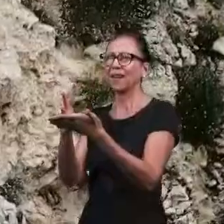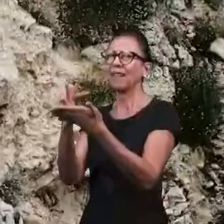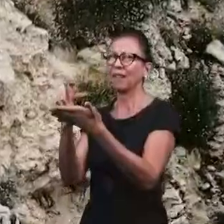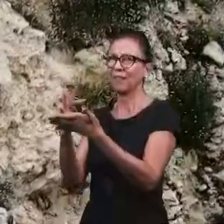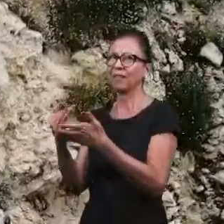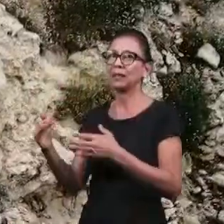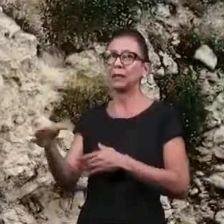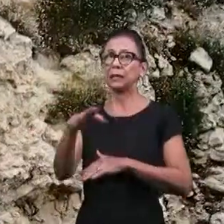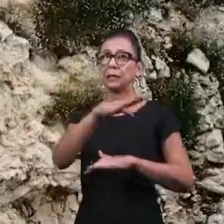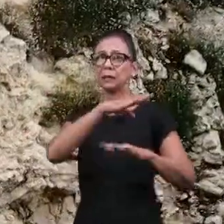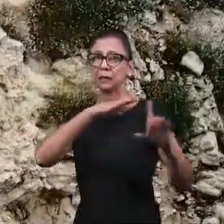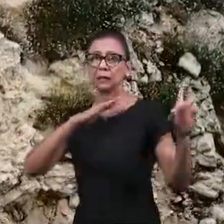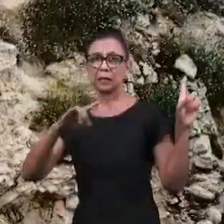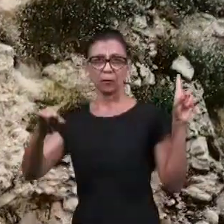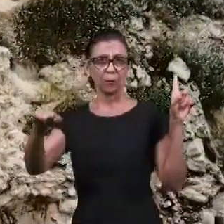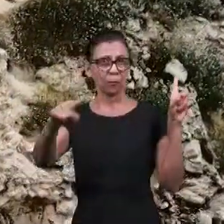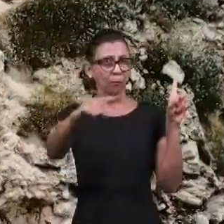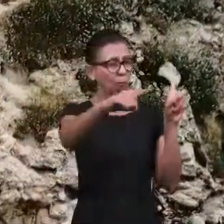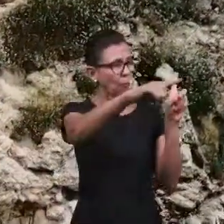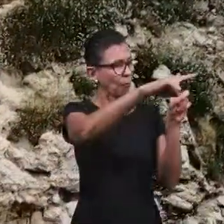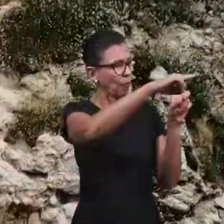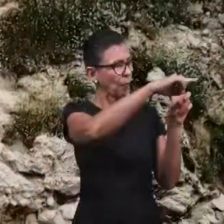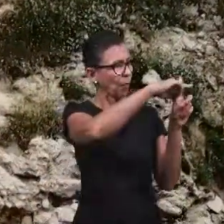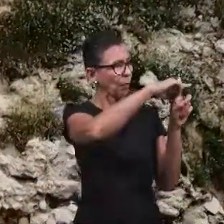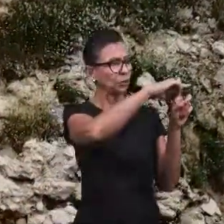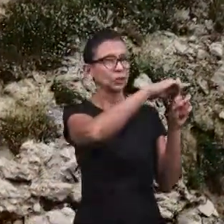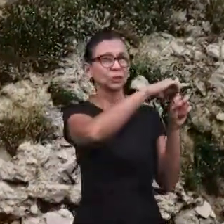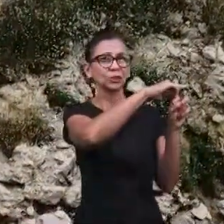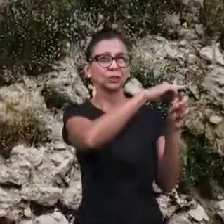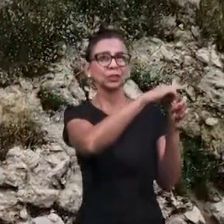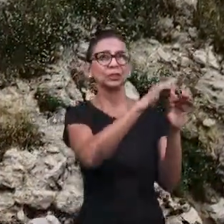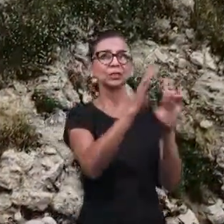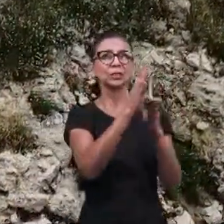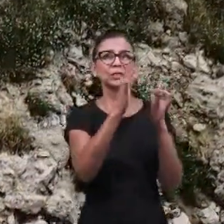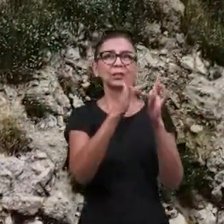только на благодати Иисуса,